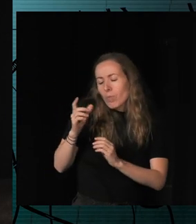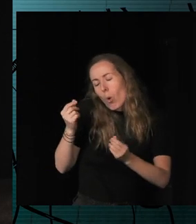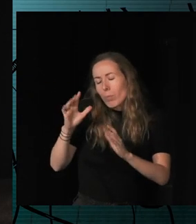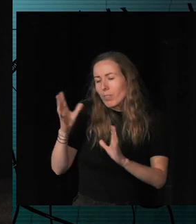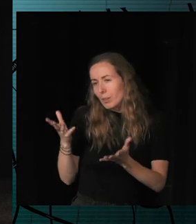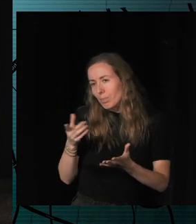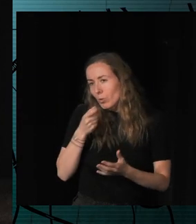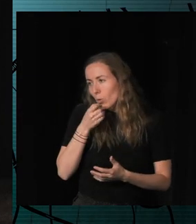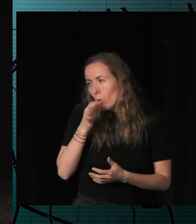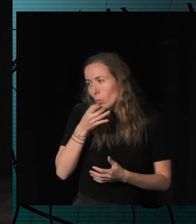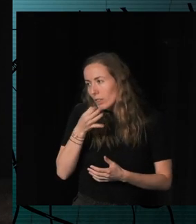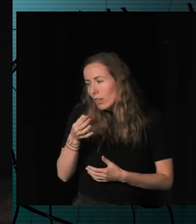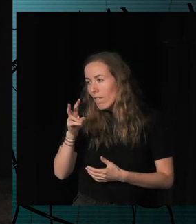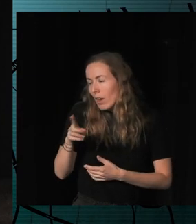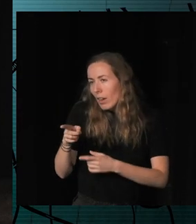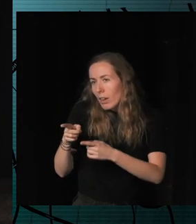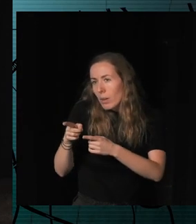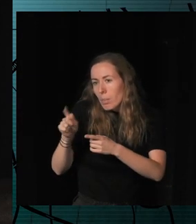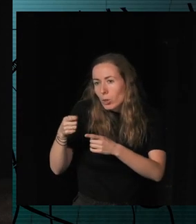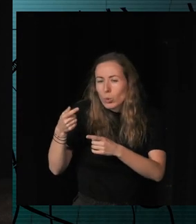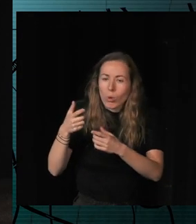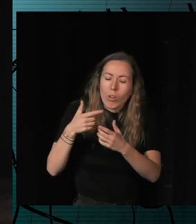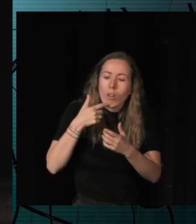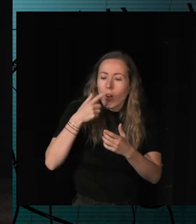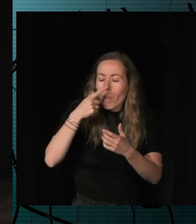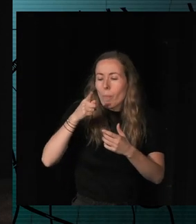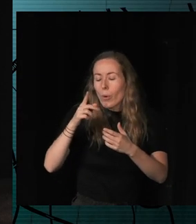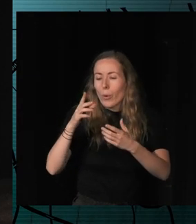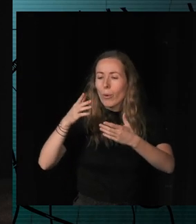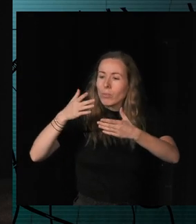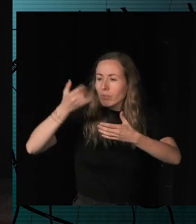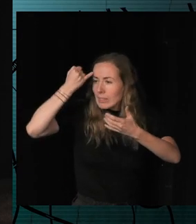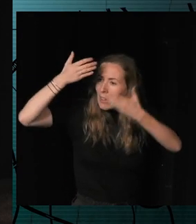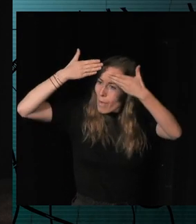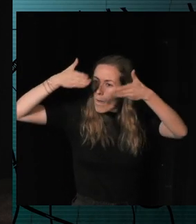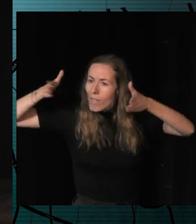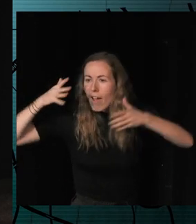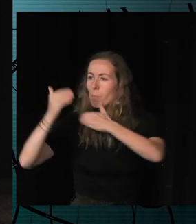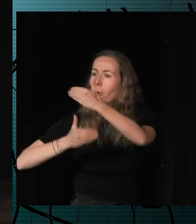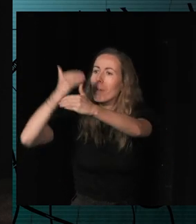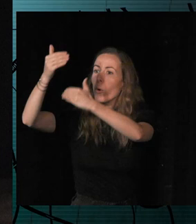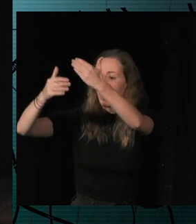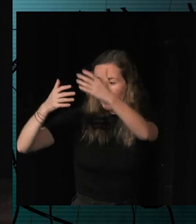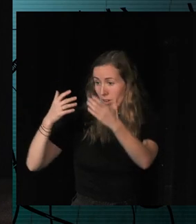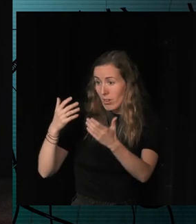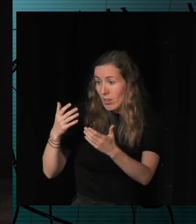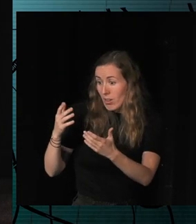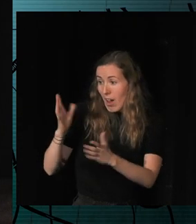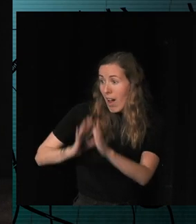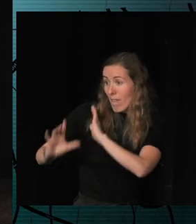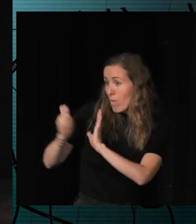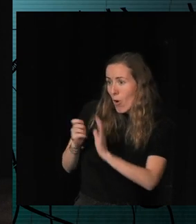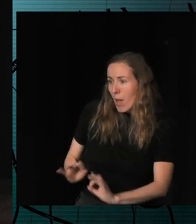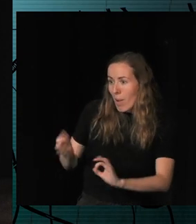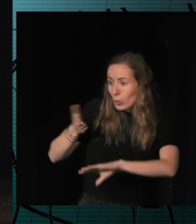pas peut il y a pas forcément un côté un peu W forcé qu'on peut retrouver dans certaines zones aujourd'hui et qui peut être agaçant parce que quand on veut parler de